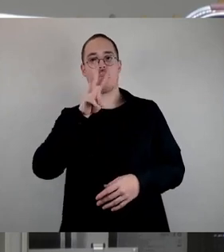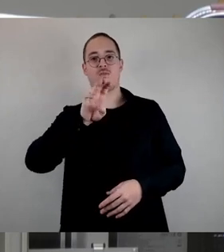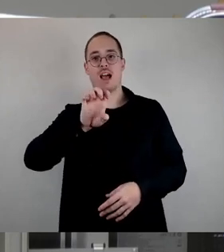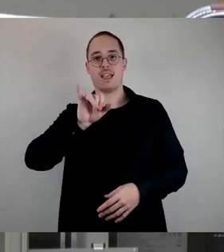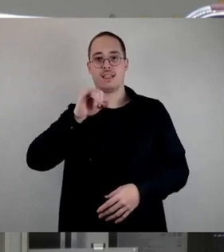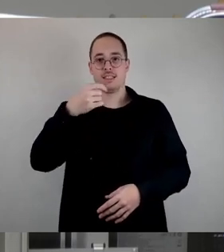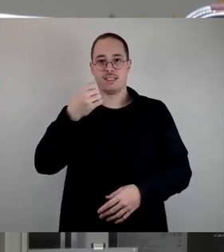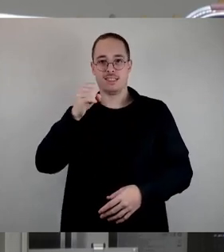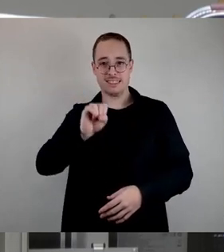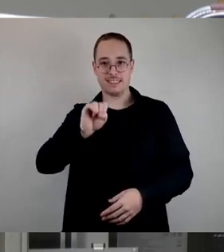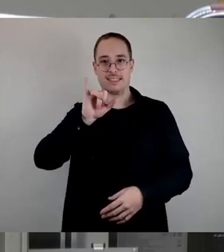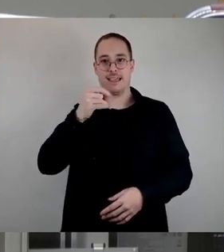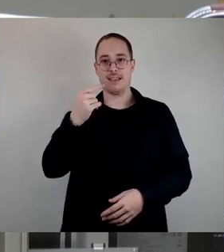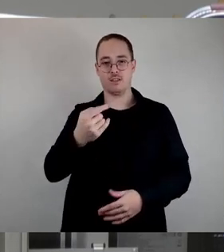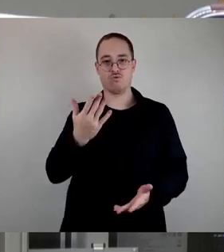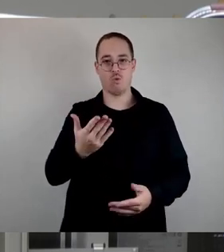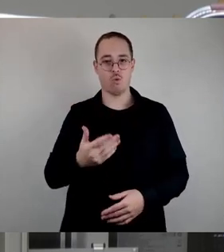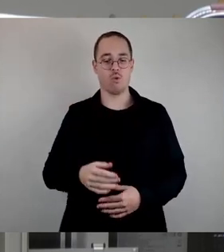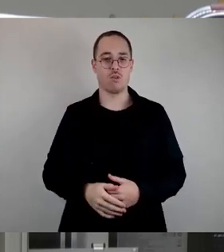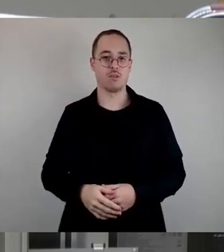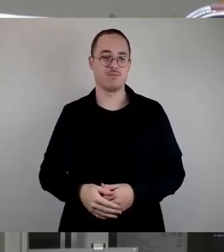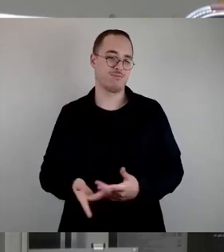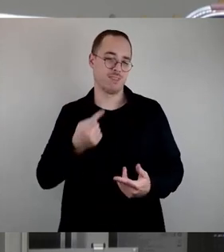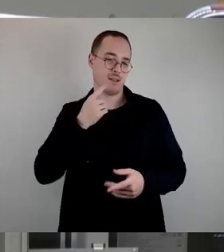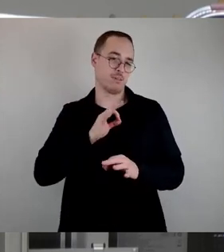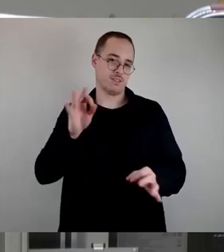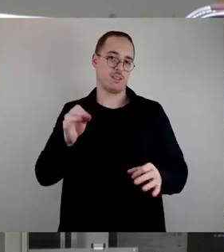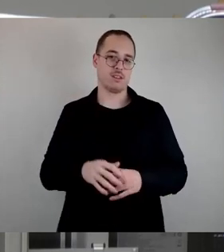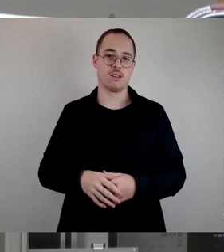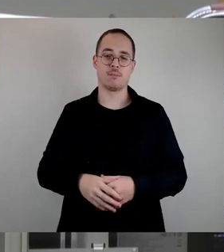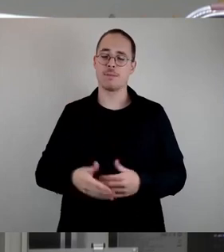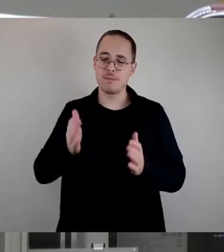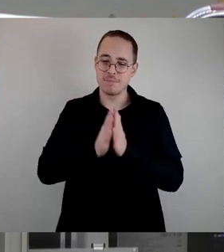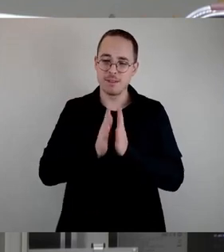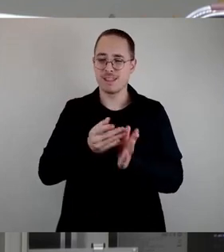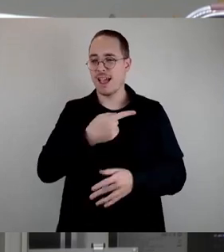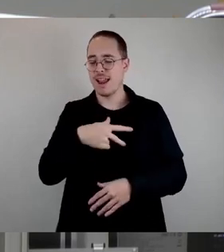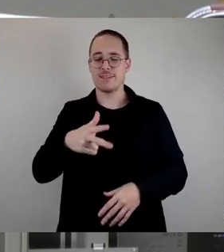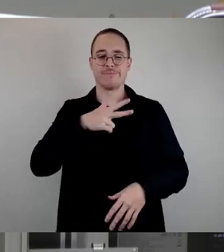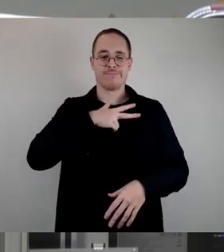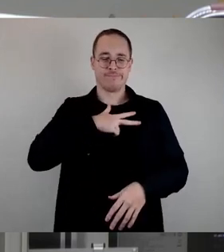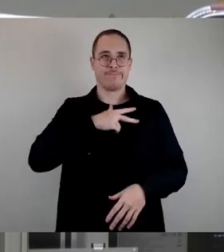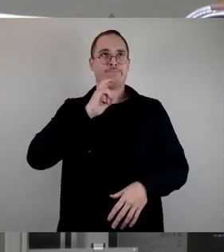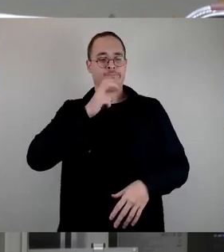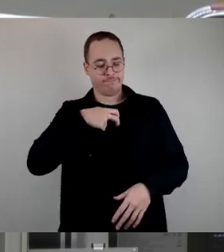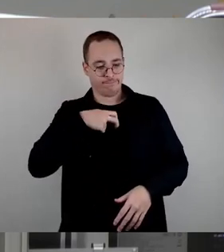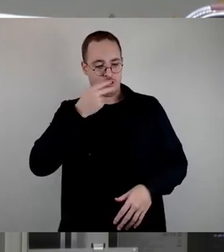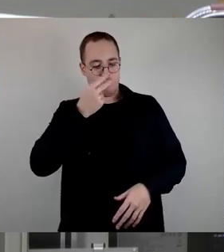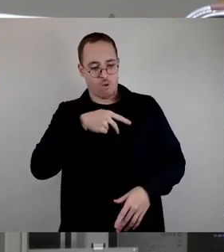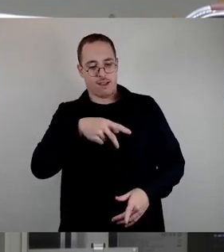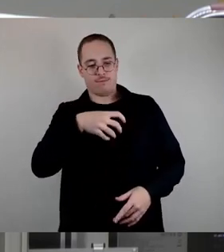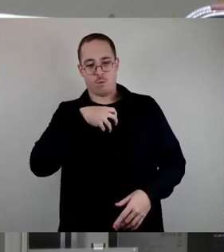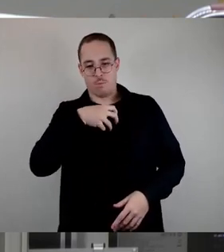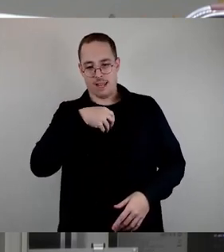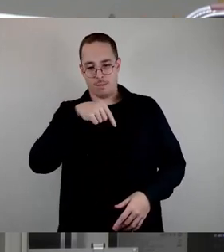bitte doch wirklich, tun wir doch mal erkennen, was die tatsächlichen Probleme dieser Stadt sind, wo man tatsächlich investieren muss und schlagen wir uns einfach